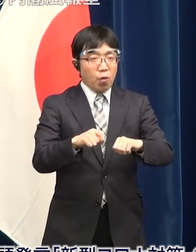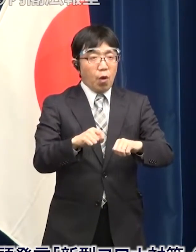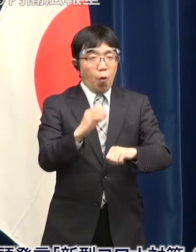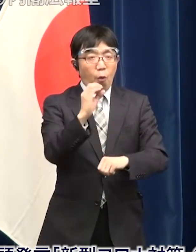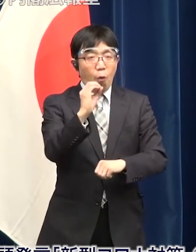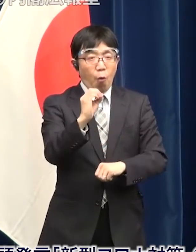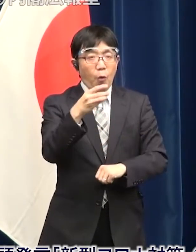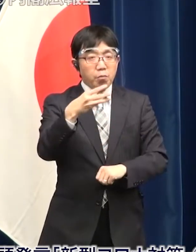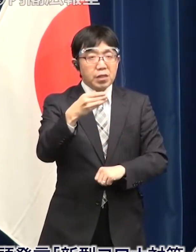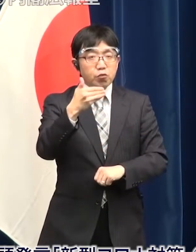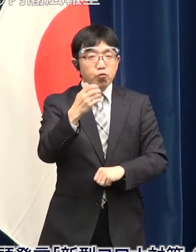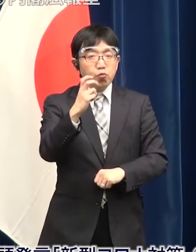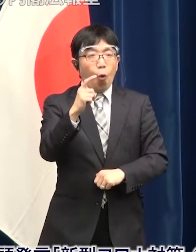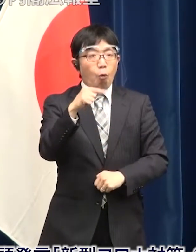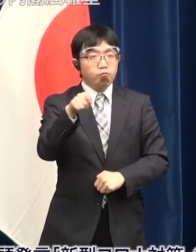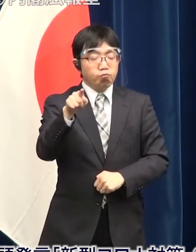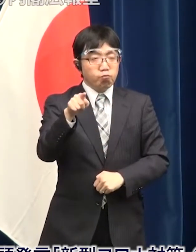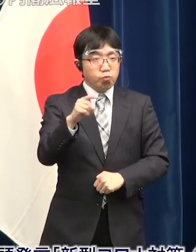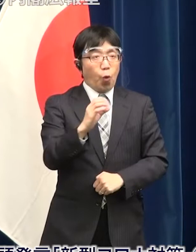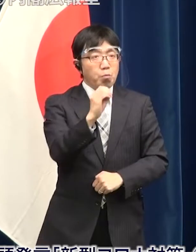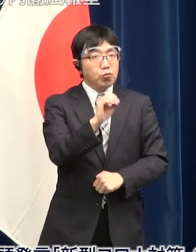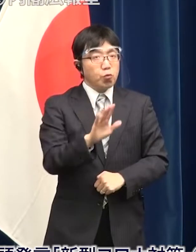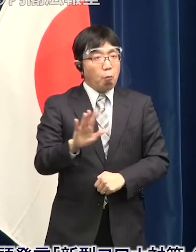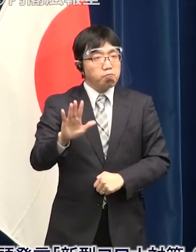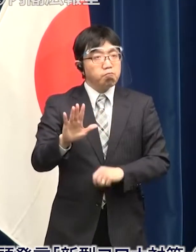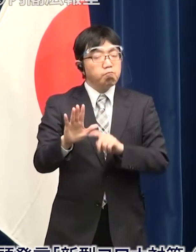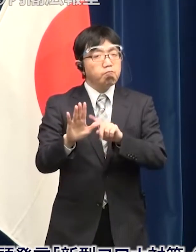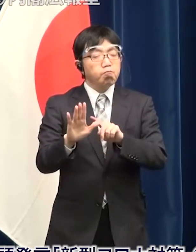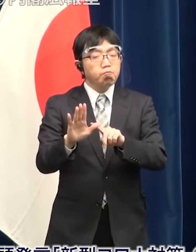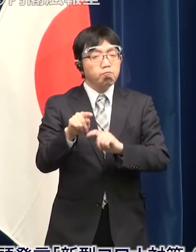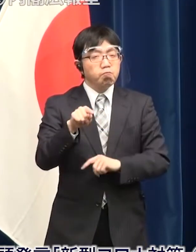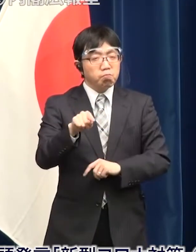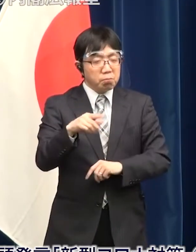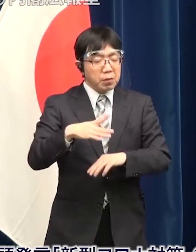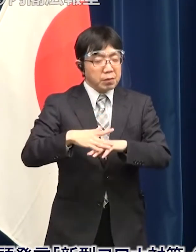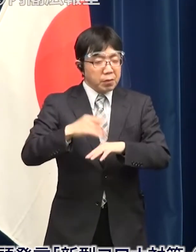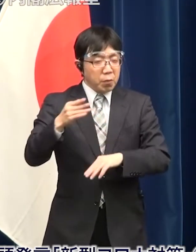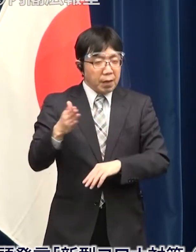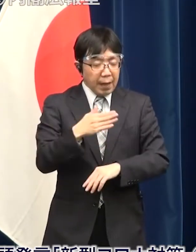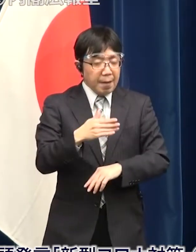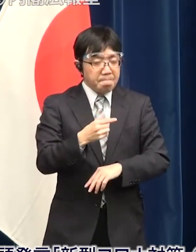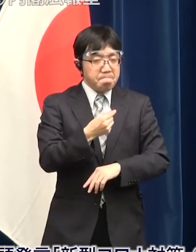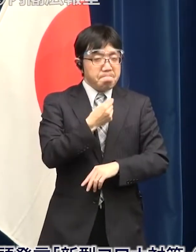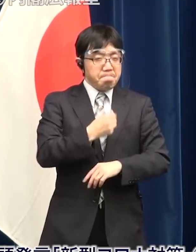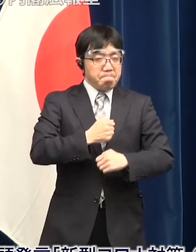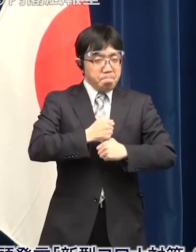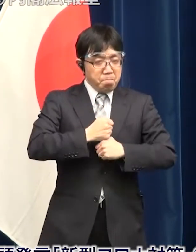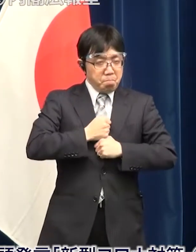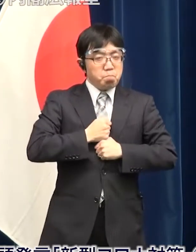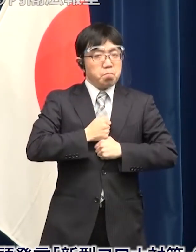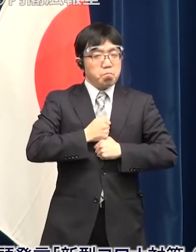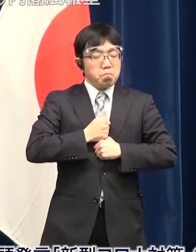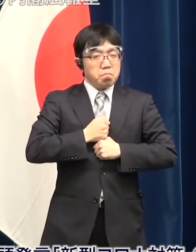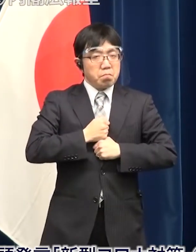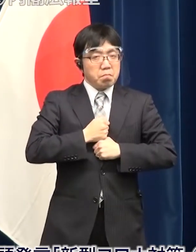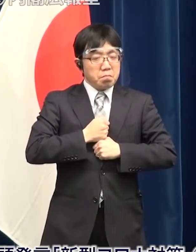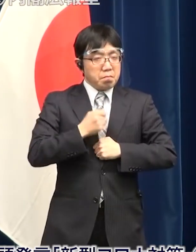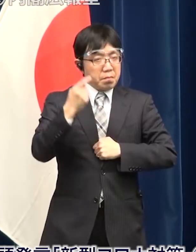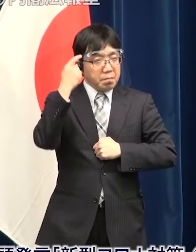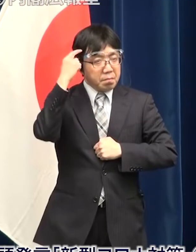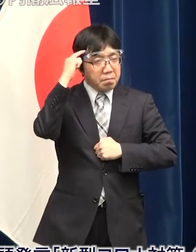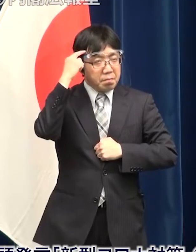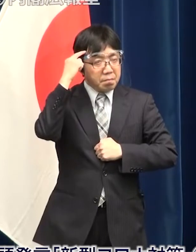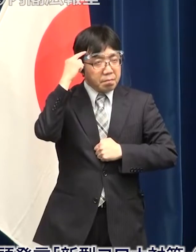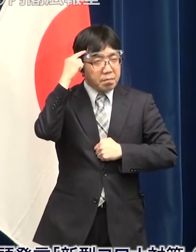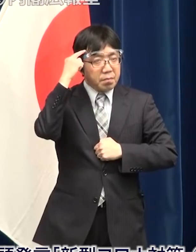は発生当初から慎重の上にも慎重を期すという考えのもとで対応